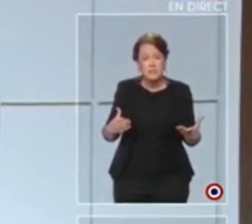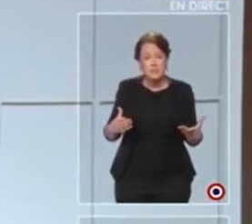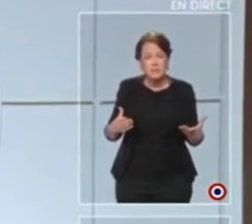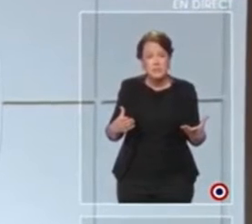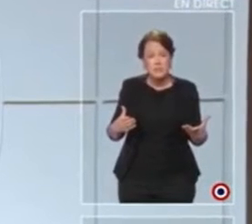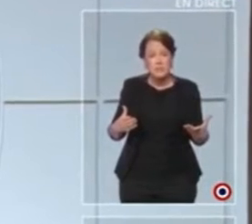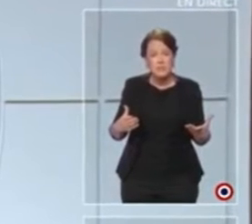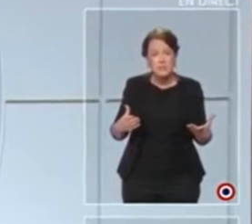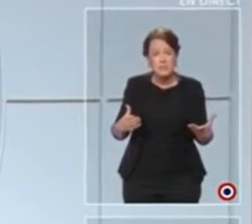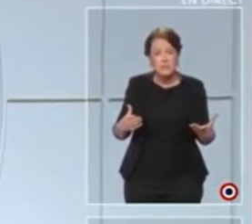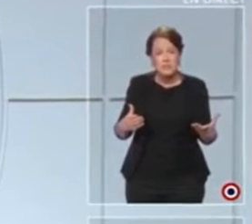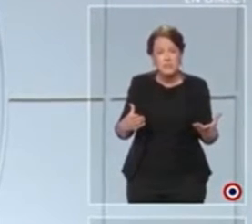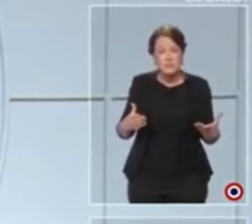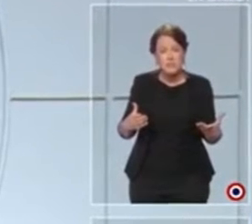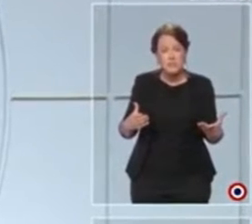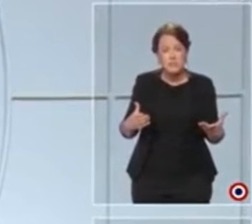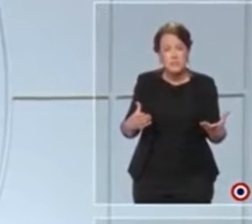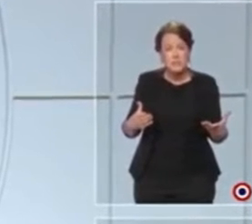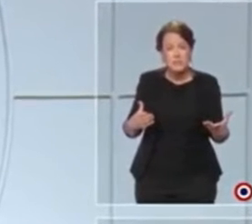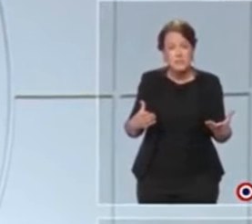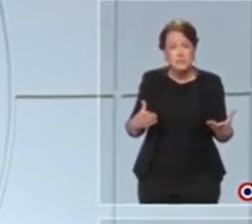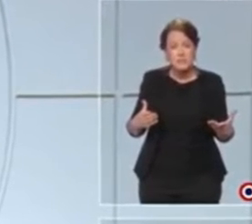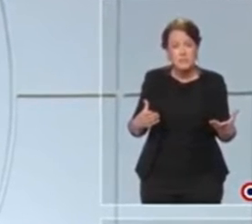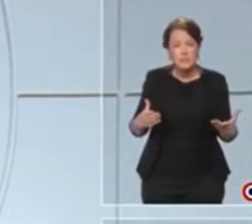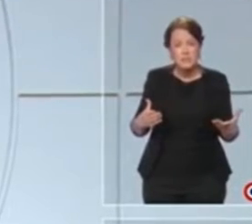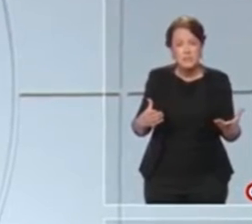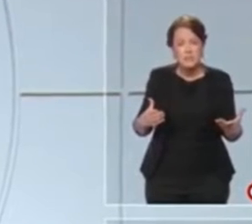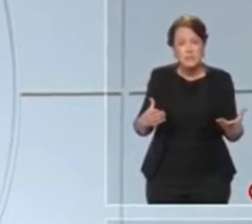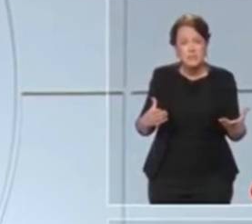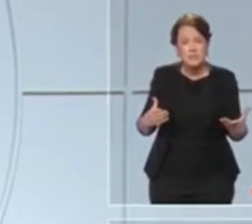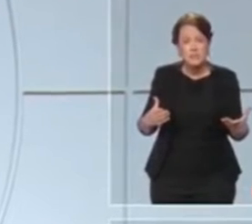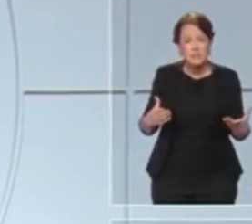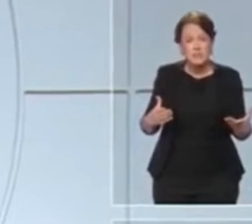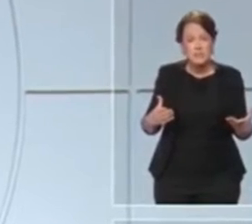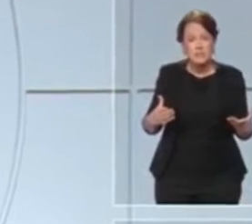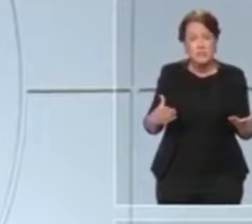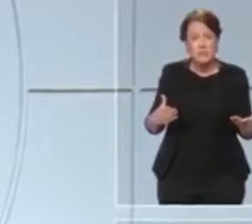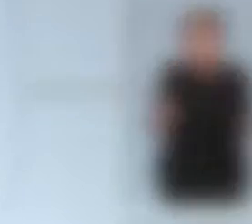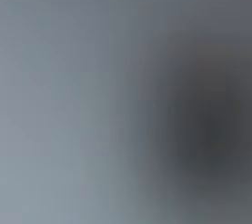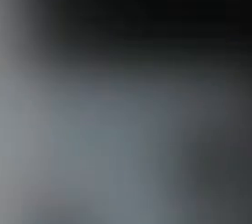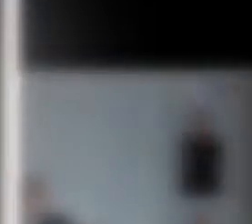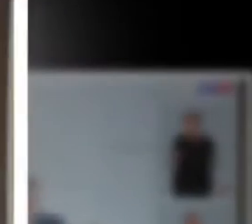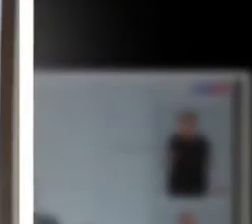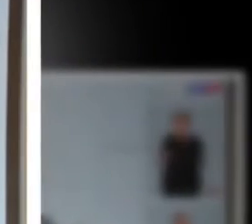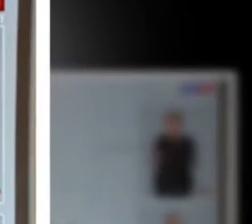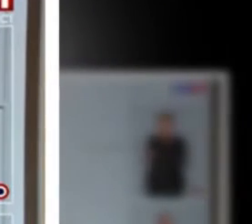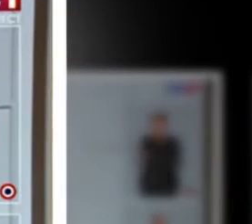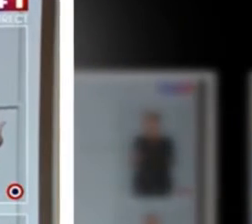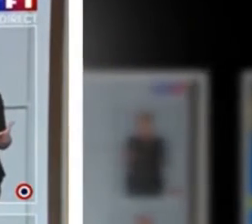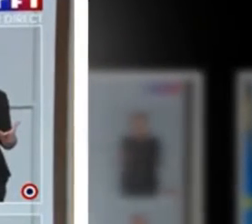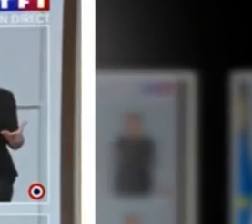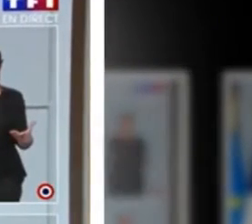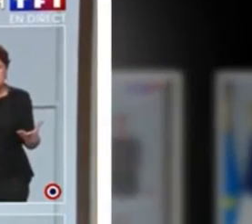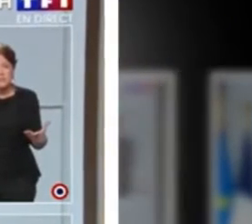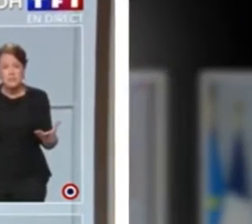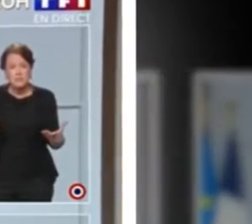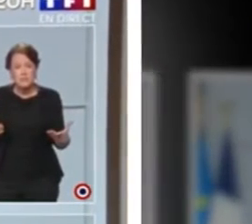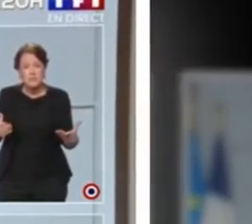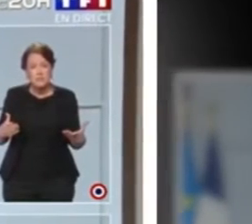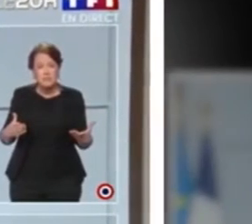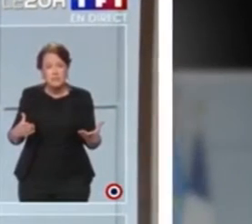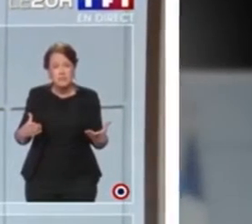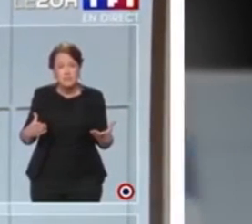Ce mercredi 14 octobre, Emmanuel Macron a été interrogé par Anne-Sophie Lapix et Gilles Boulot depuis l'Élysée.